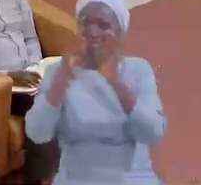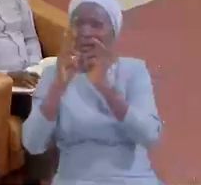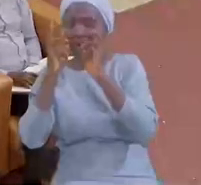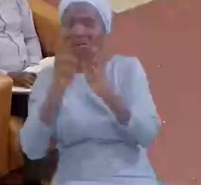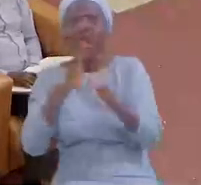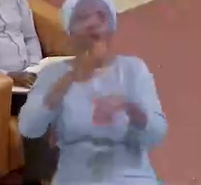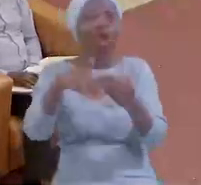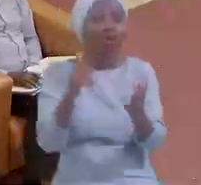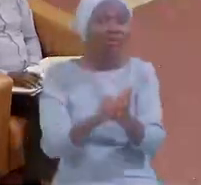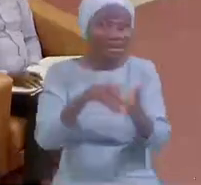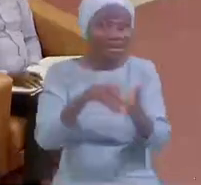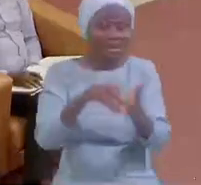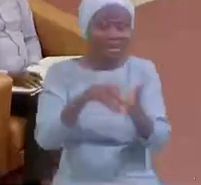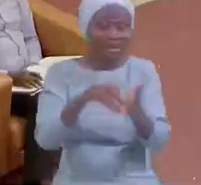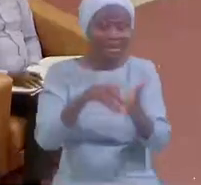nom de Jésus-Christ.